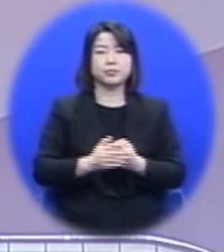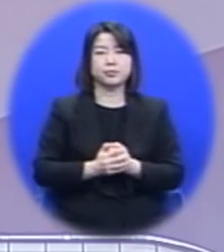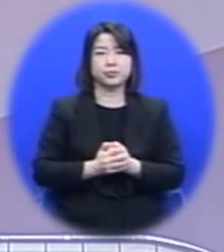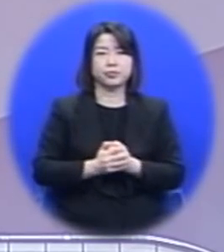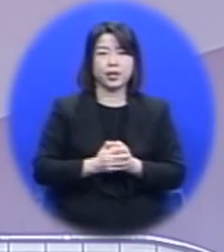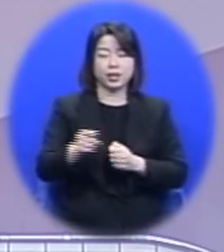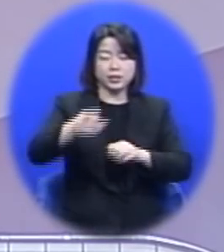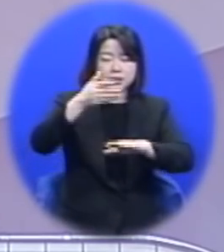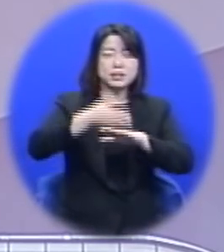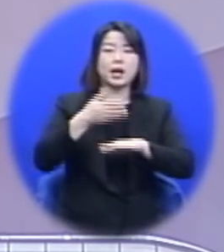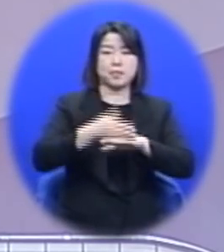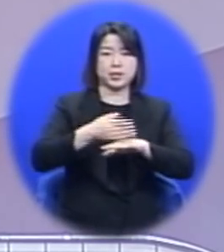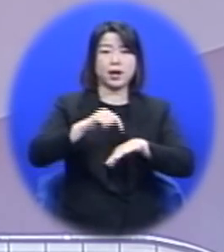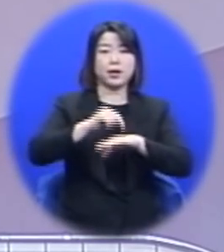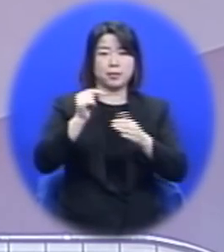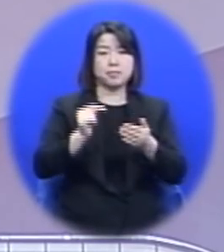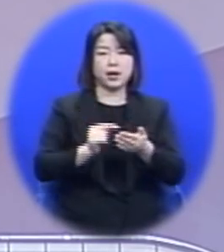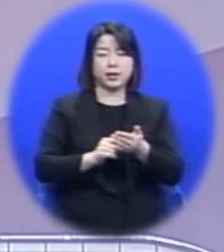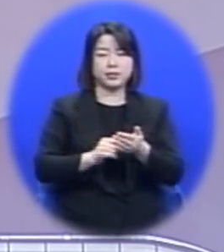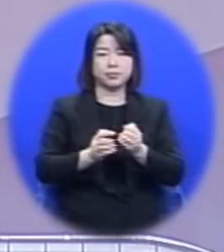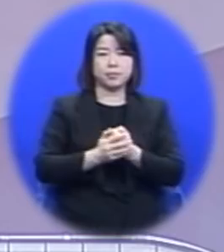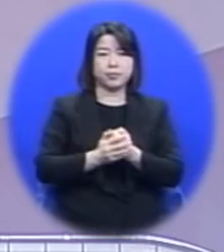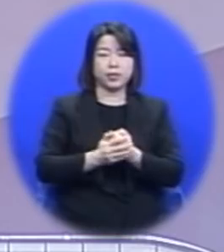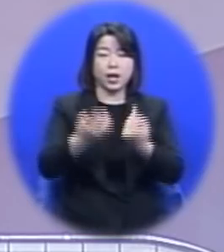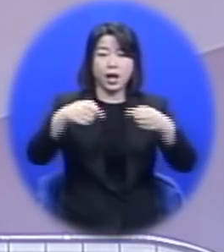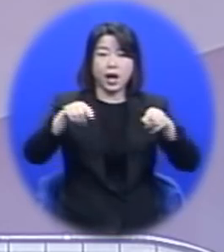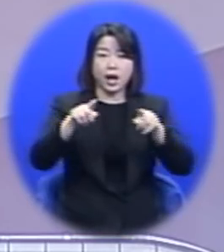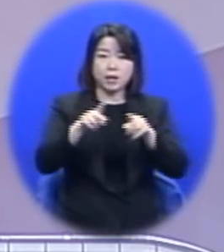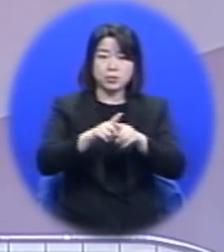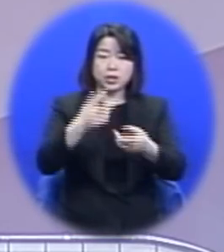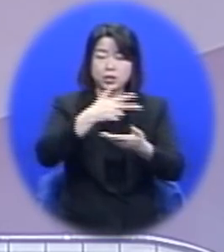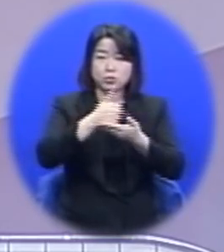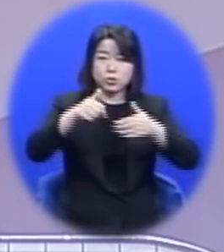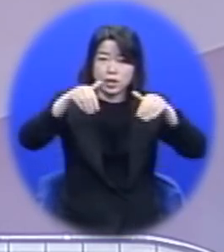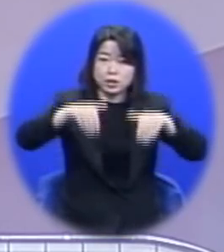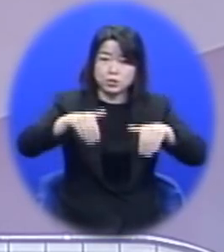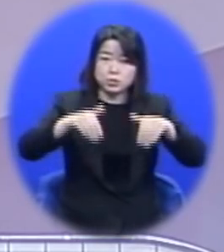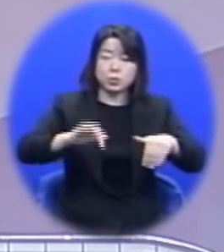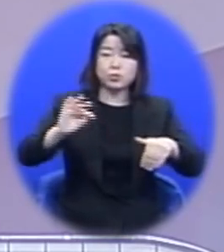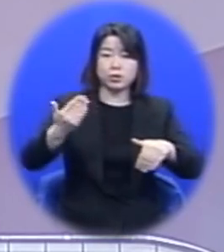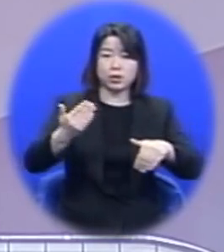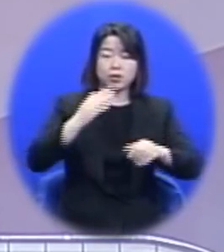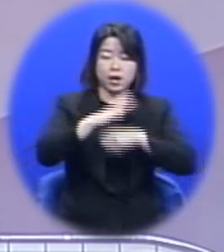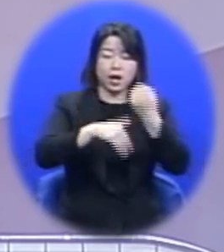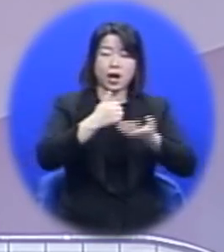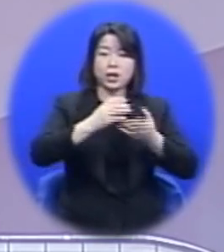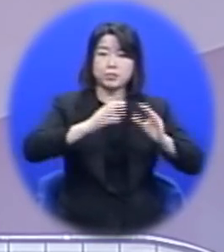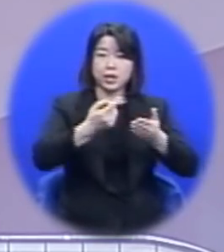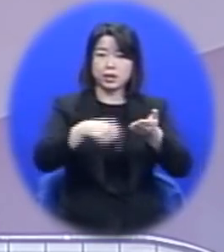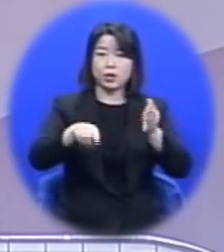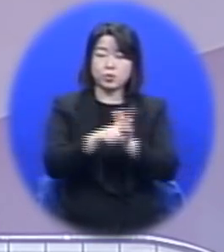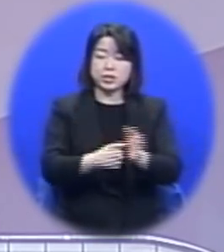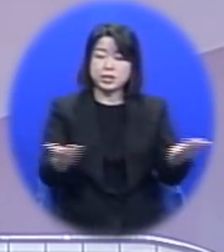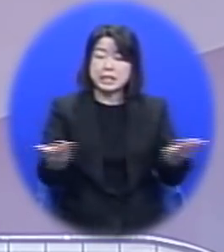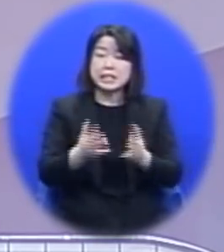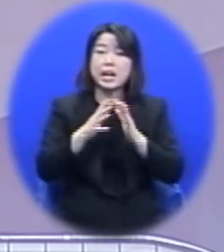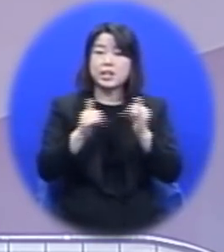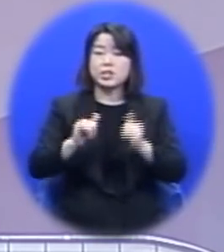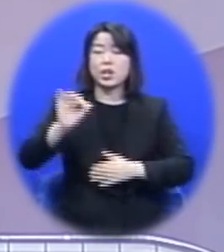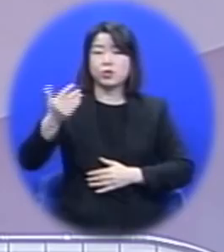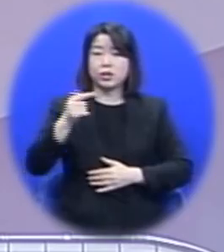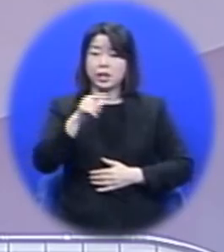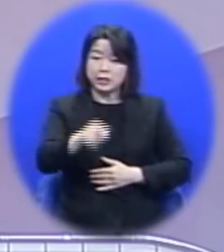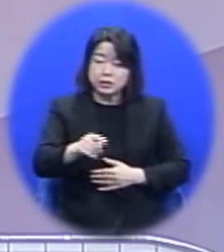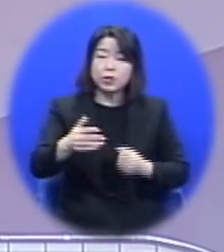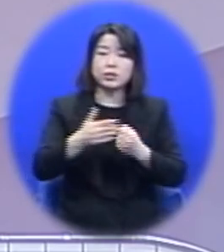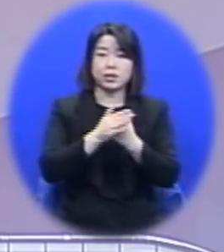그 고마움이라는, 같이 주의 종이 되어서 하나님의 나라를 위해서 일하는 자가 되었다는 그것